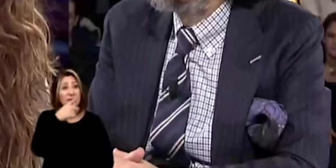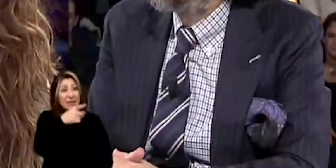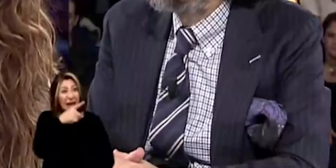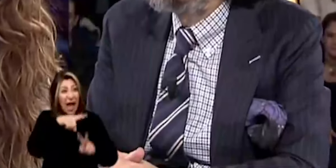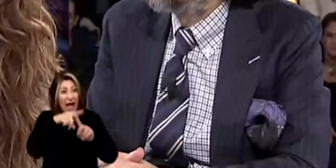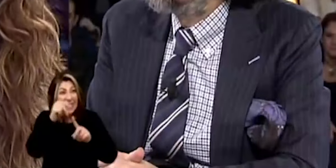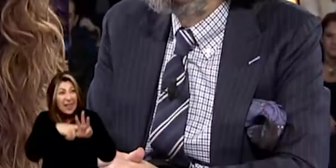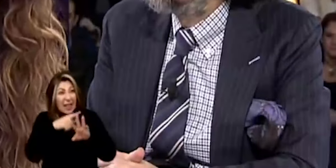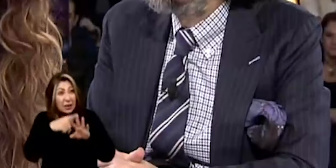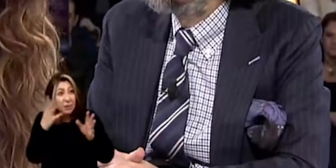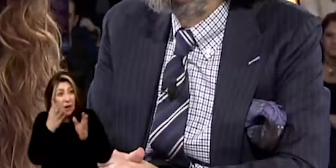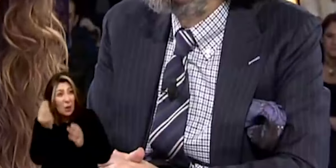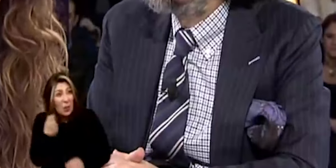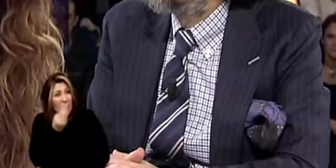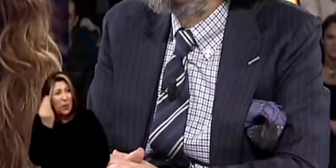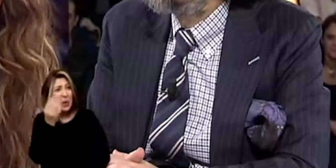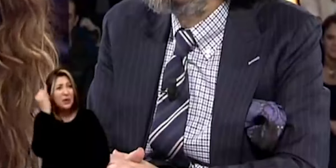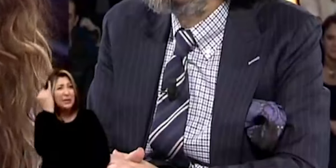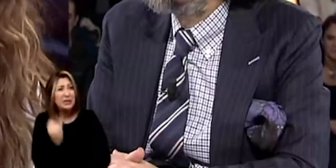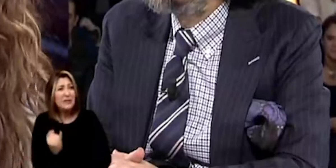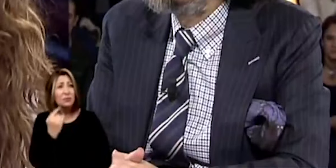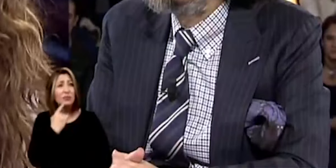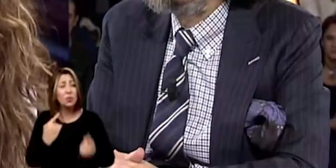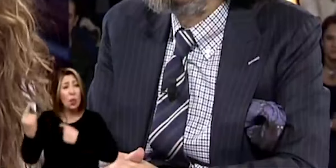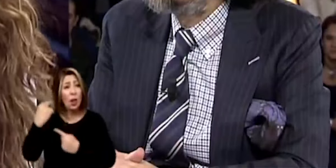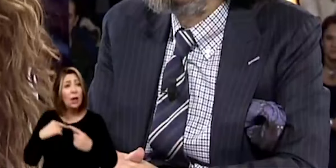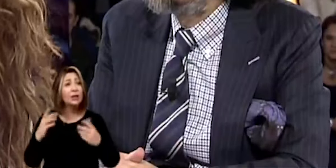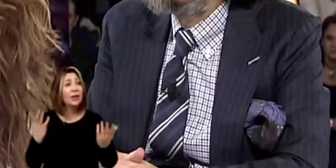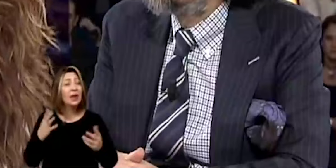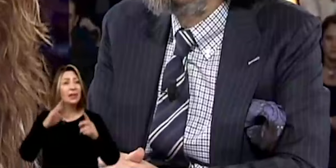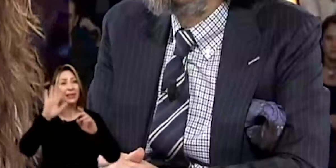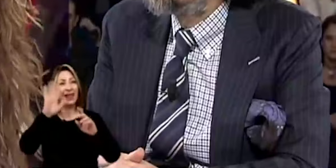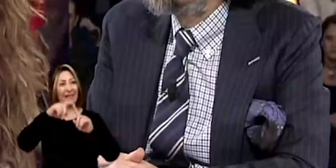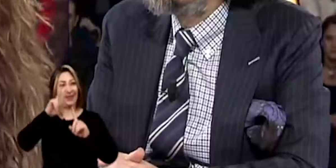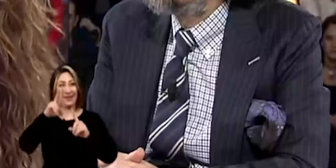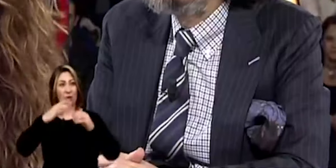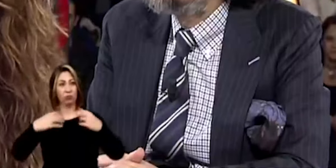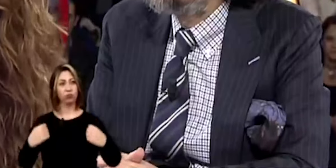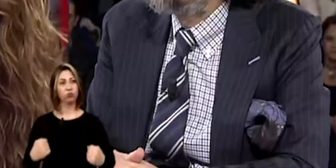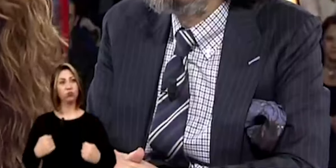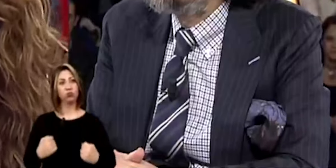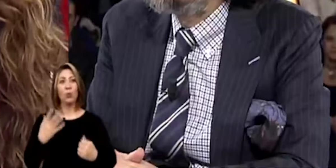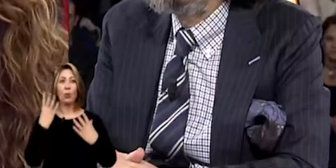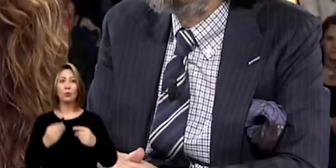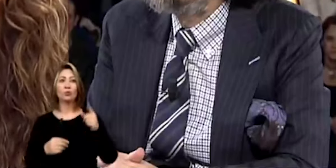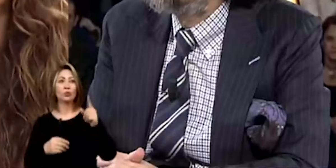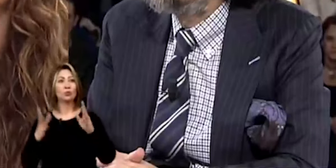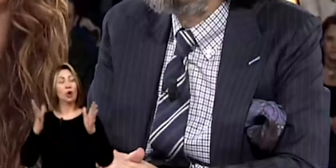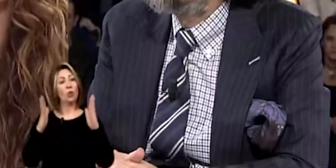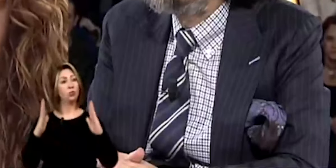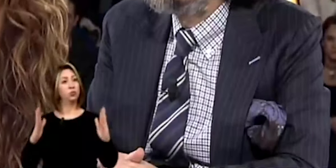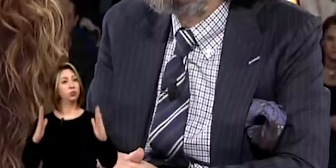sen ne kadar küçükmüşsün, ne kadar zayıfmışsın diyorlar. Çünkü ekranda daha şişman duruyormuşum, daha